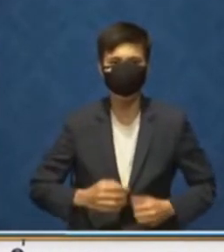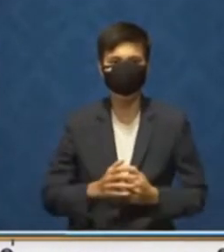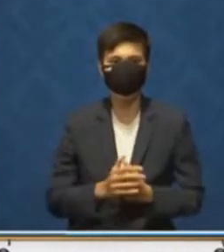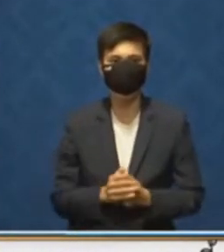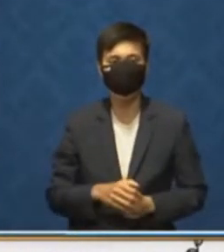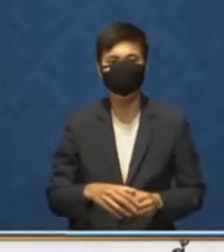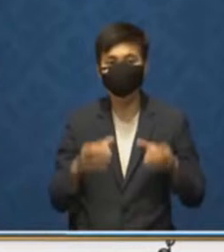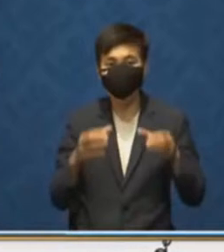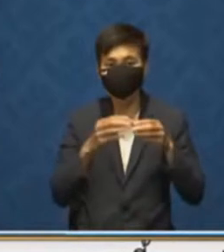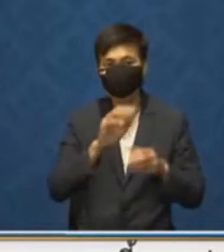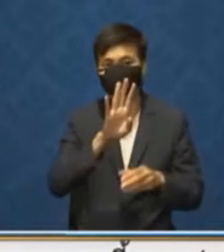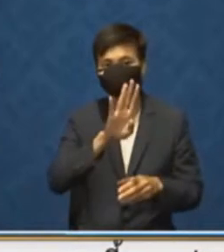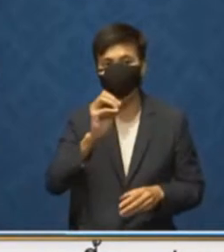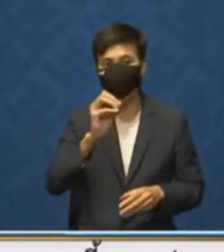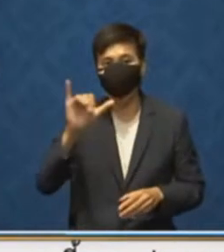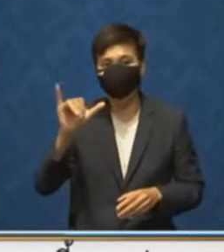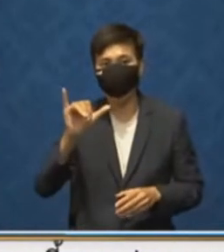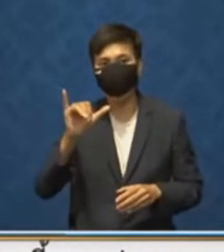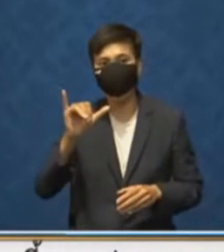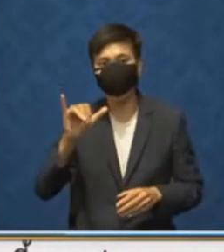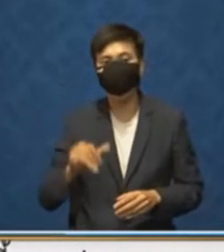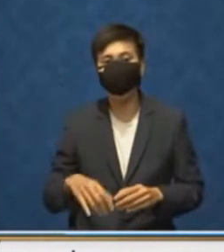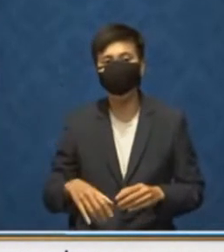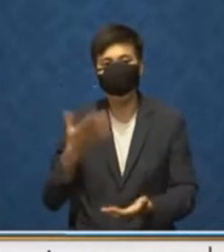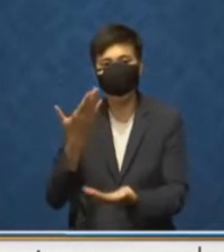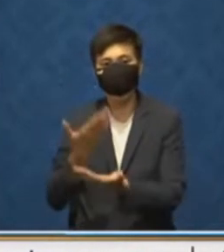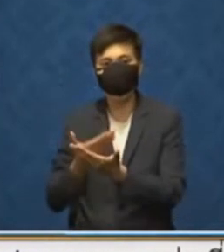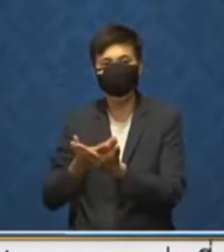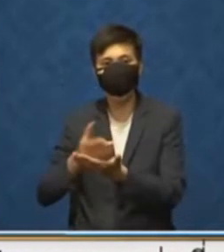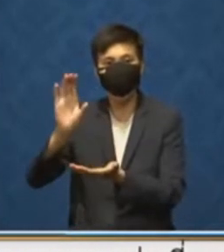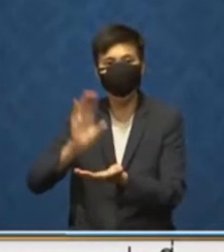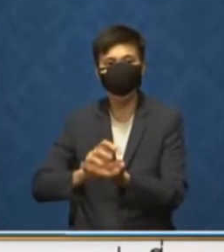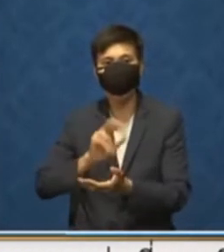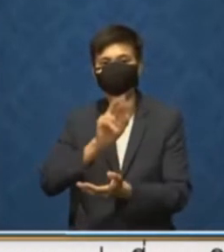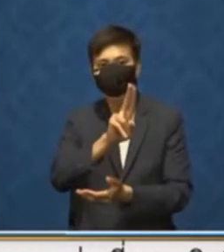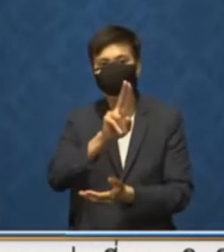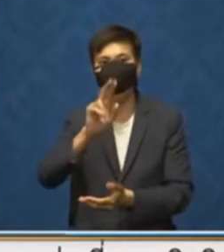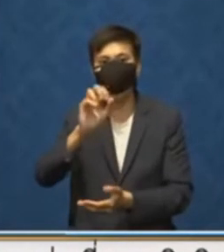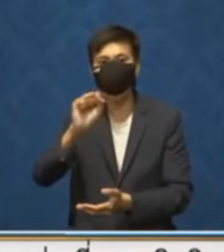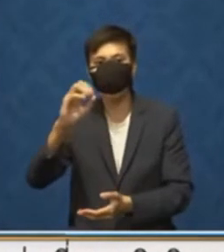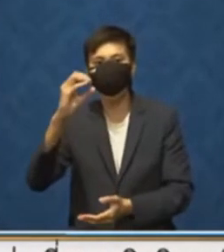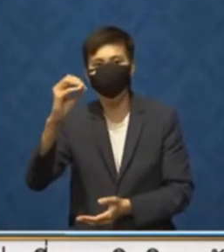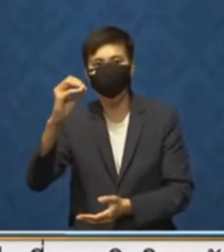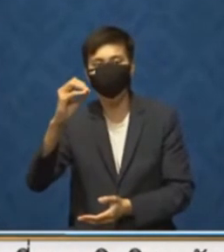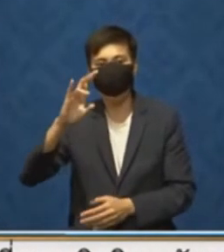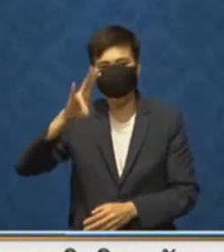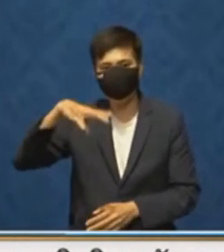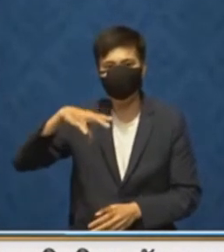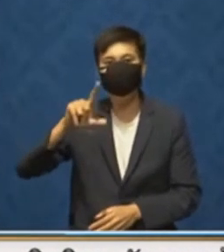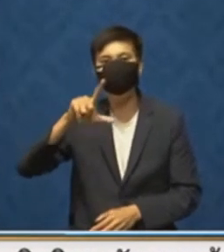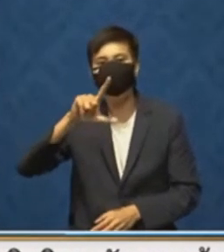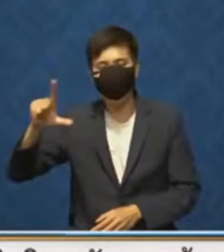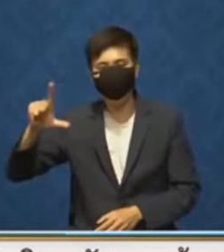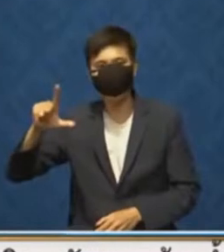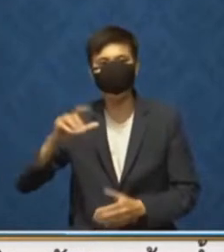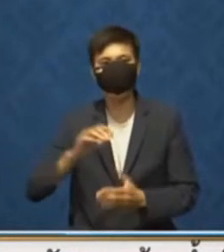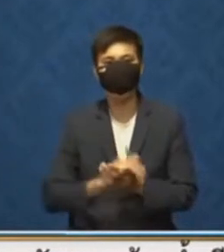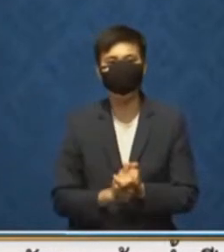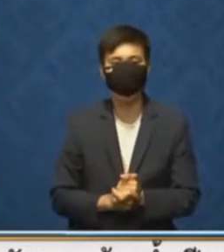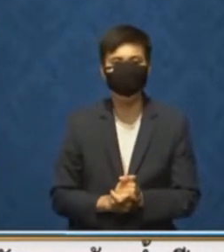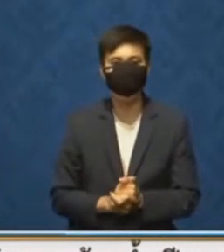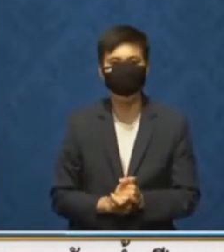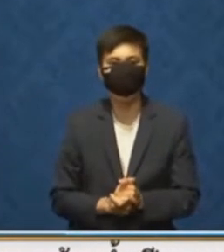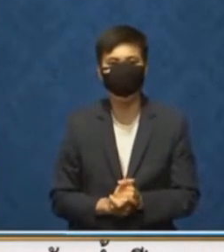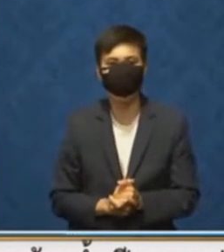ม้ารถ youso 7095ล้านเมื่อกี้ที่อธิบายทั้งหมดรุ่นเริ่มจากใช้เงินกองทุนยูโซ่